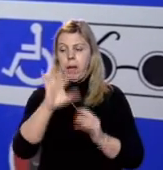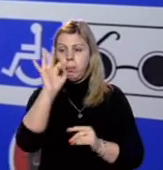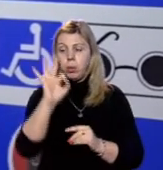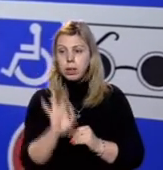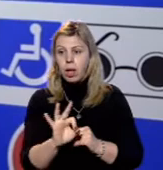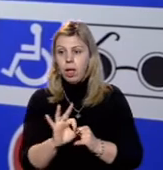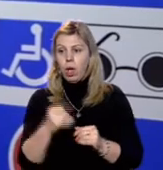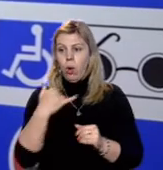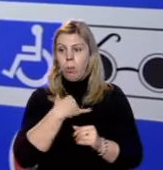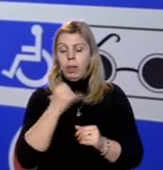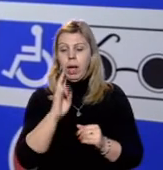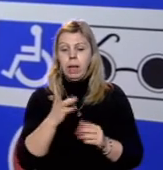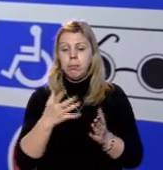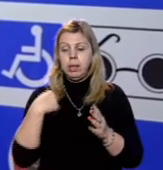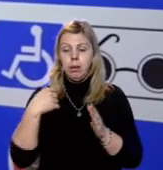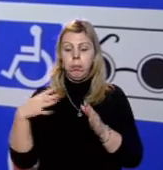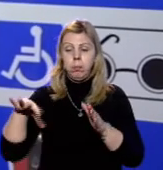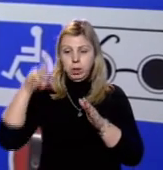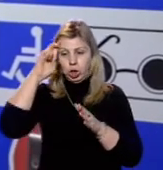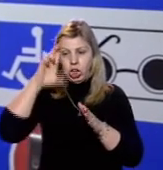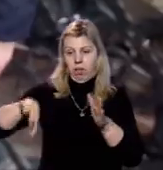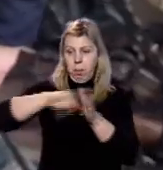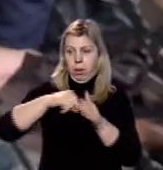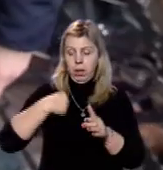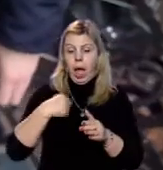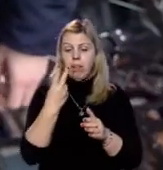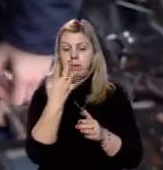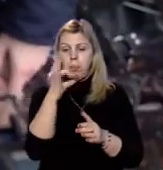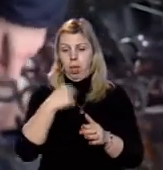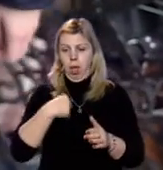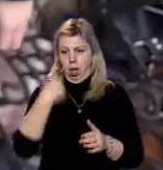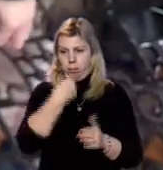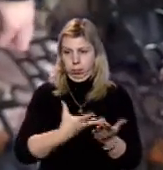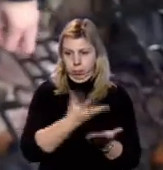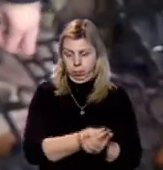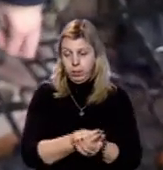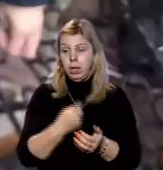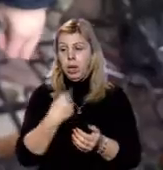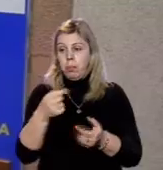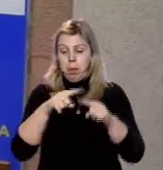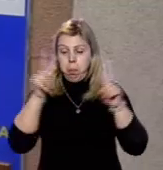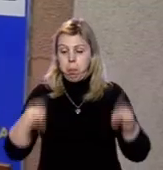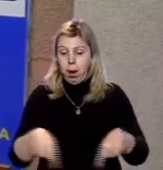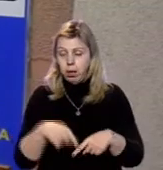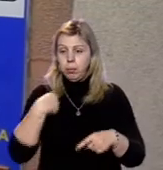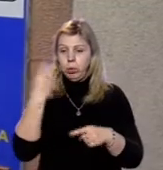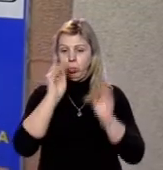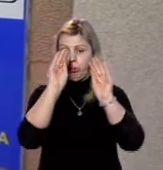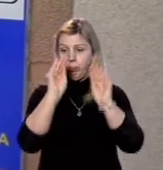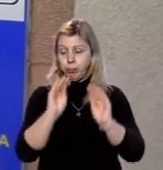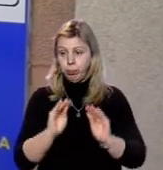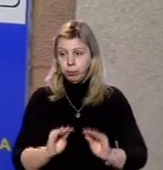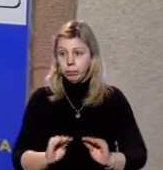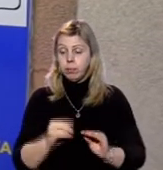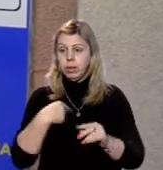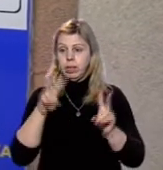75%. За мене платить держава і 25% плачу я. Мені видали таку були бланк, який треба заповнити для цього.